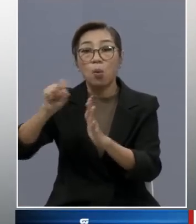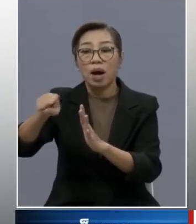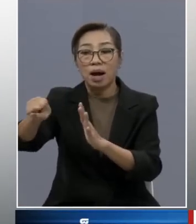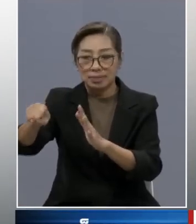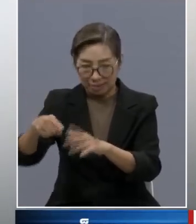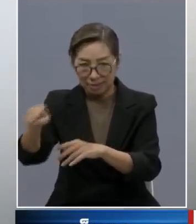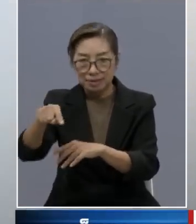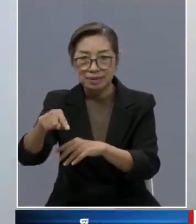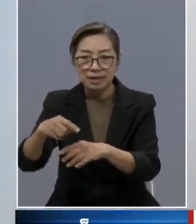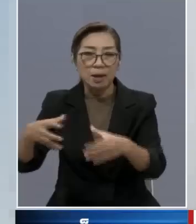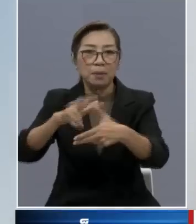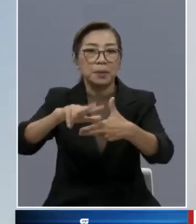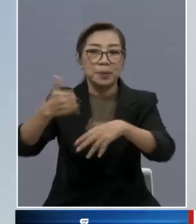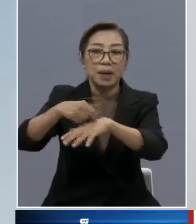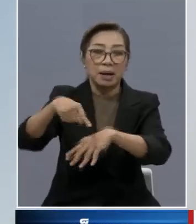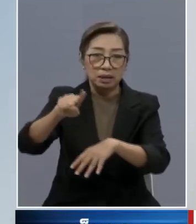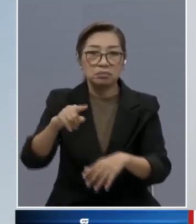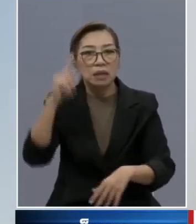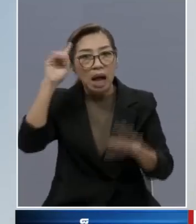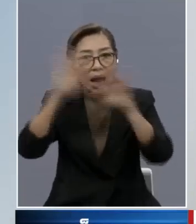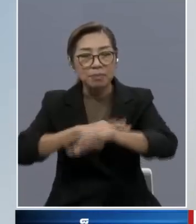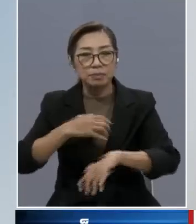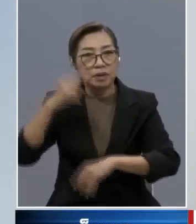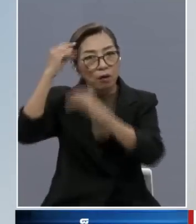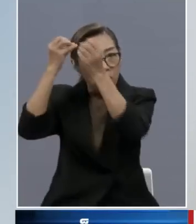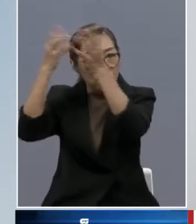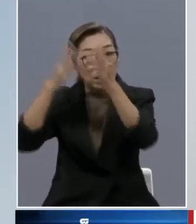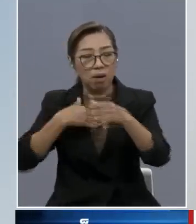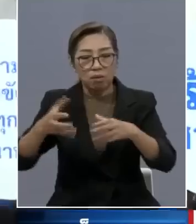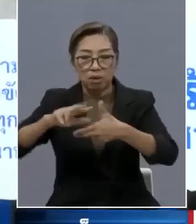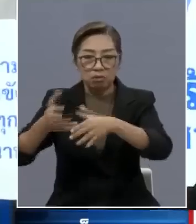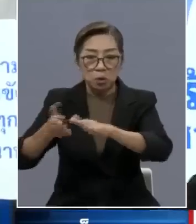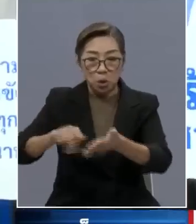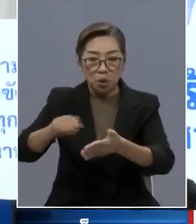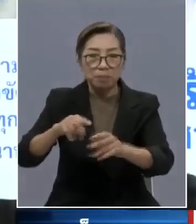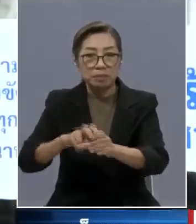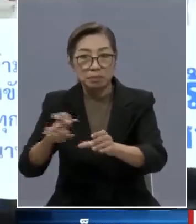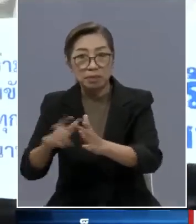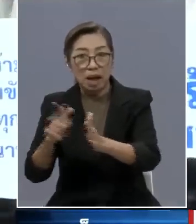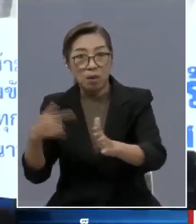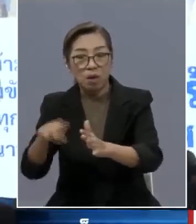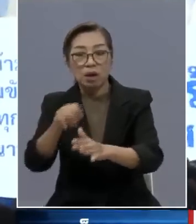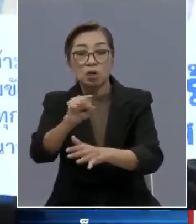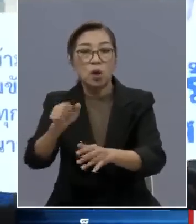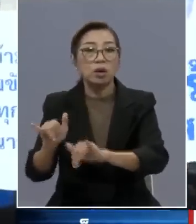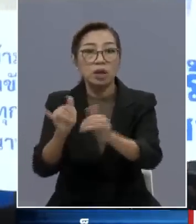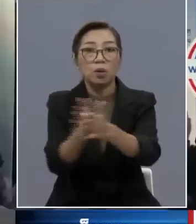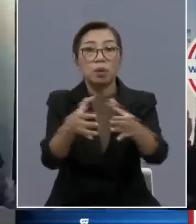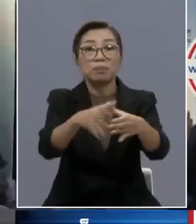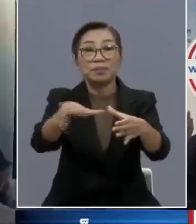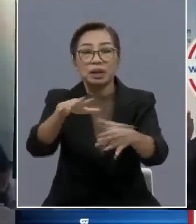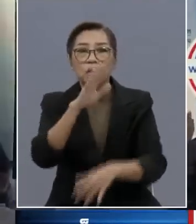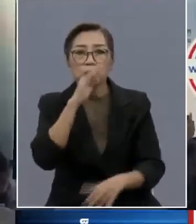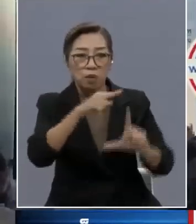ไปเคลื่อนพลอยู่กับทางเพื่อไทยคือถ้าเกิดรัฐบาลแห่งความฝันสะดุดลงที่ด่านสว.กระบวนการทำข้อรัฐบาลใหม่ก็จะเริ่มต้นขึ้นนะครับ